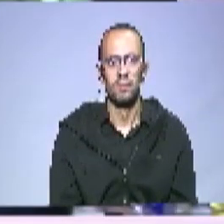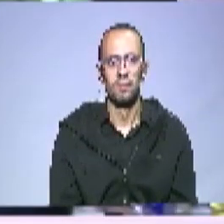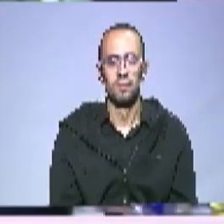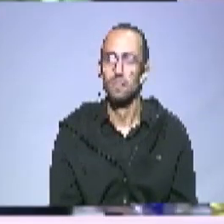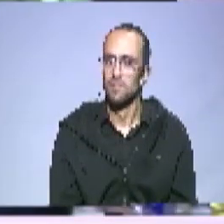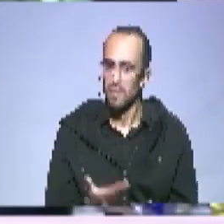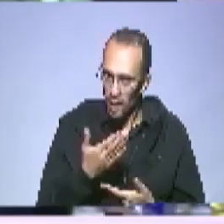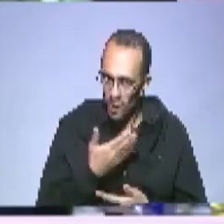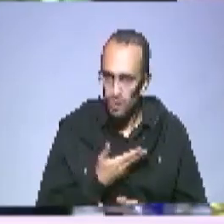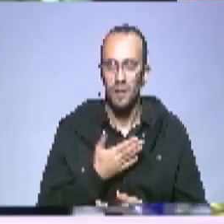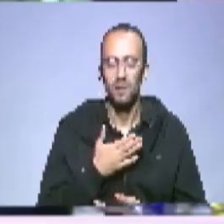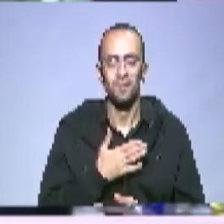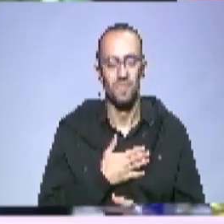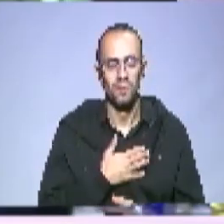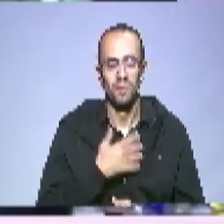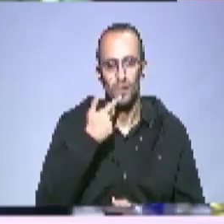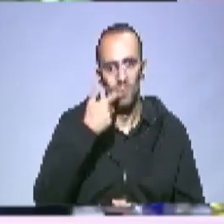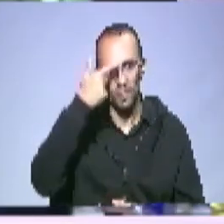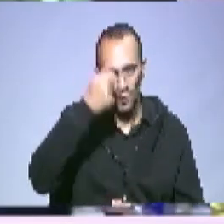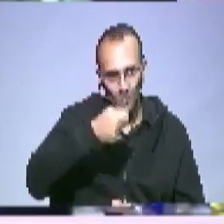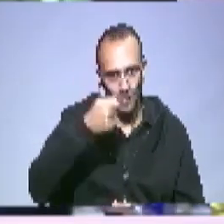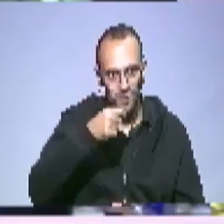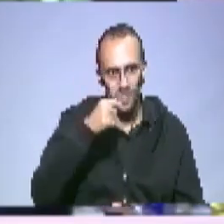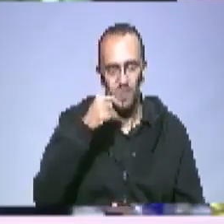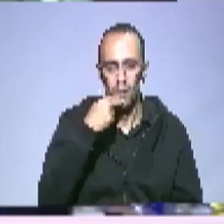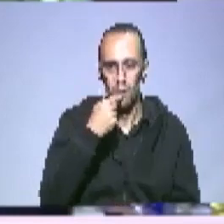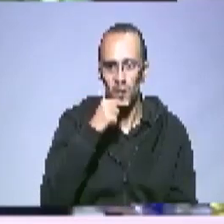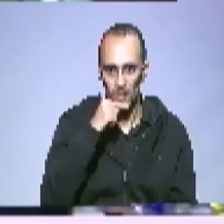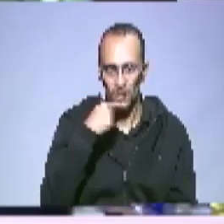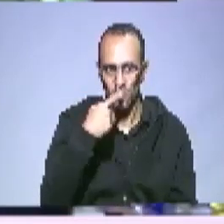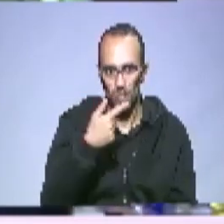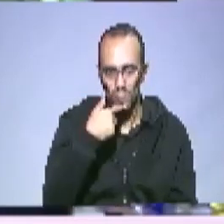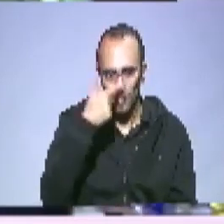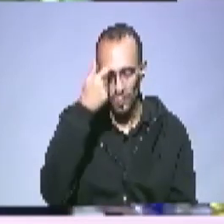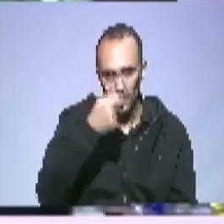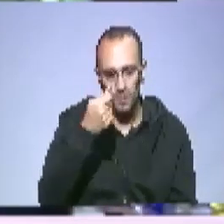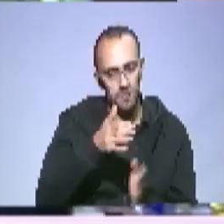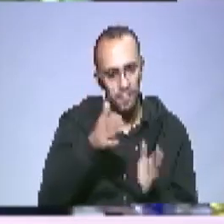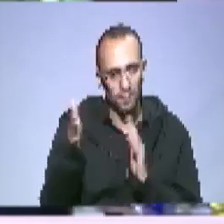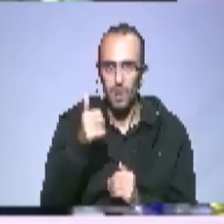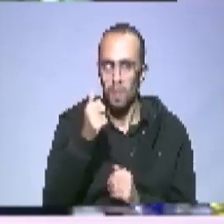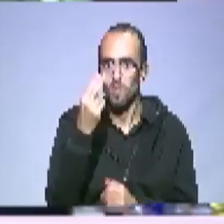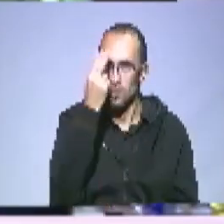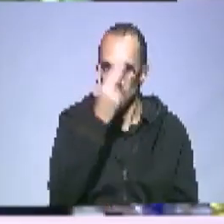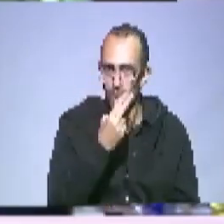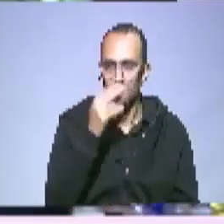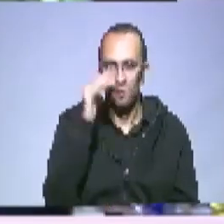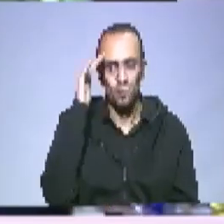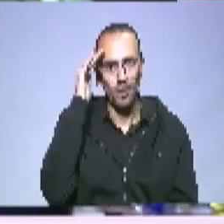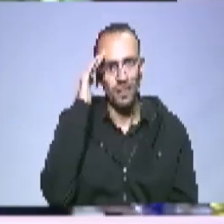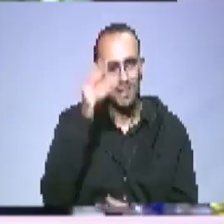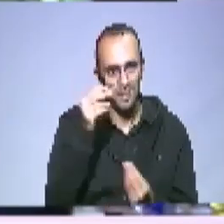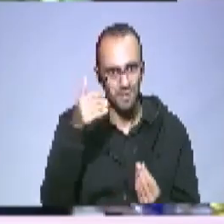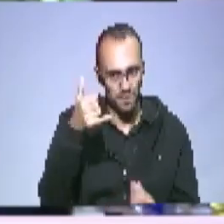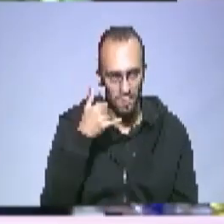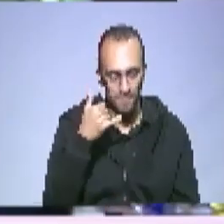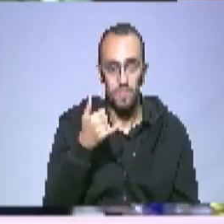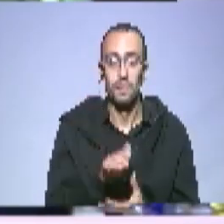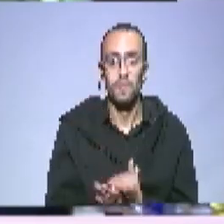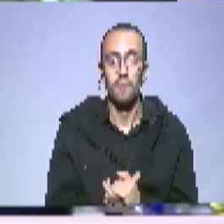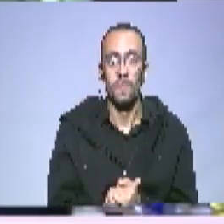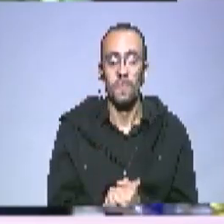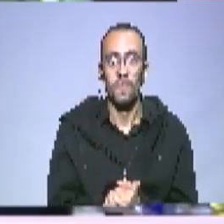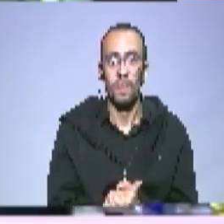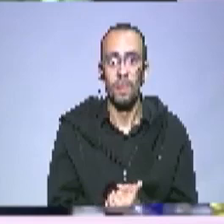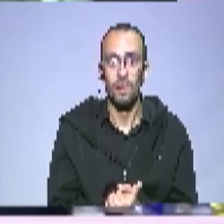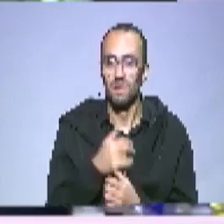الطحينه. اهلا بحضرتك الاول، كل سنه وانت طيبه. وانت كل سنه وحضرتك طيب. ربنا يخليكي، ميرسي على المتابعه بتاعتك يعني. ميرسي. الطحينه على